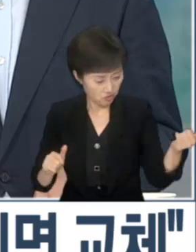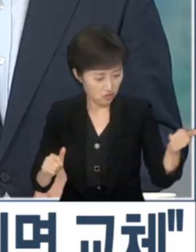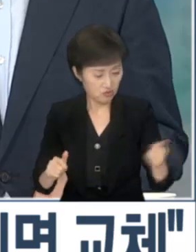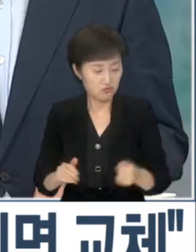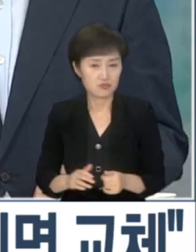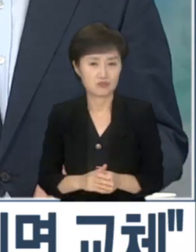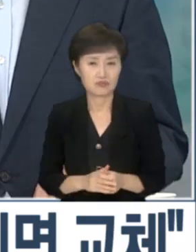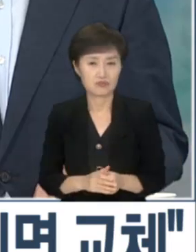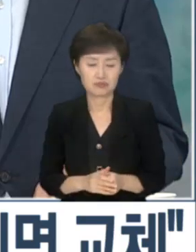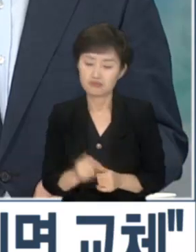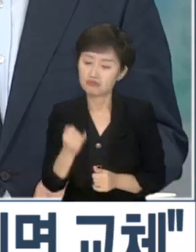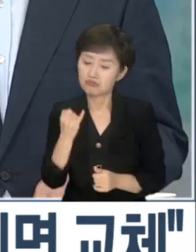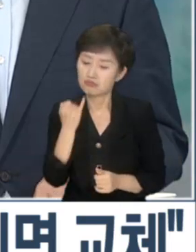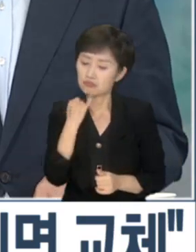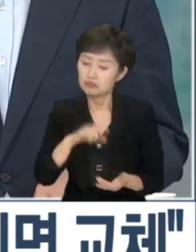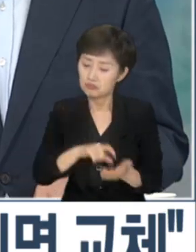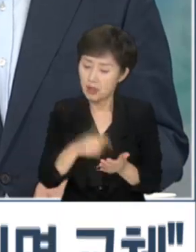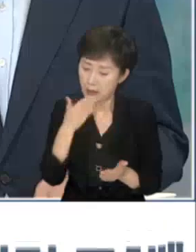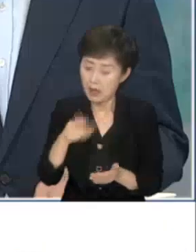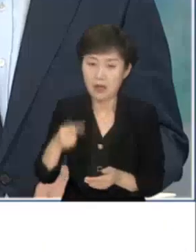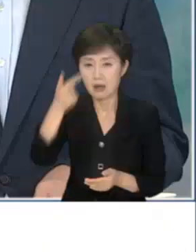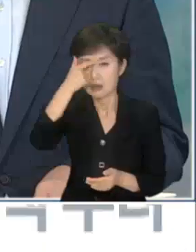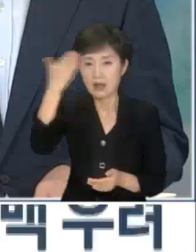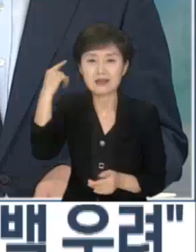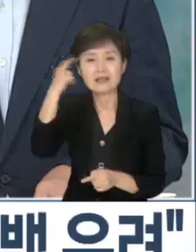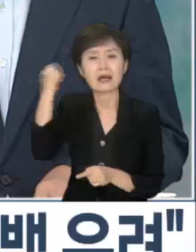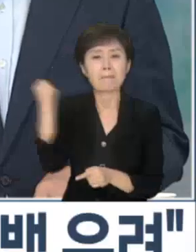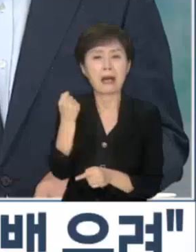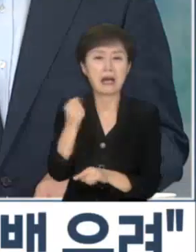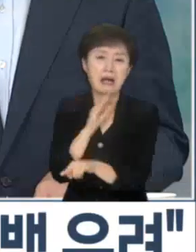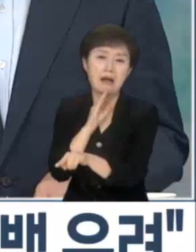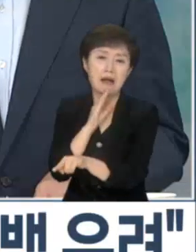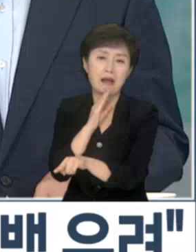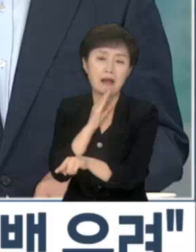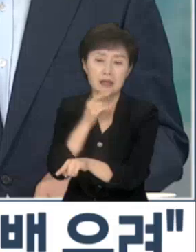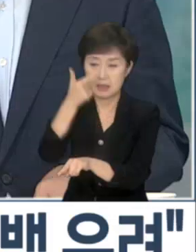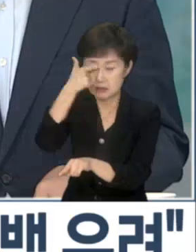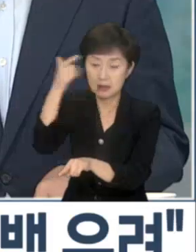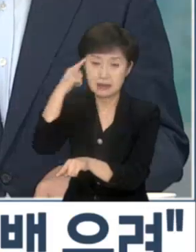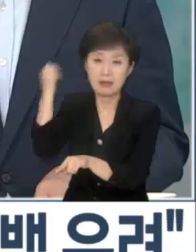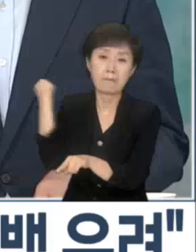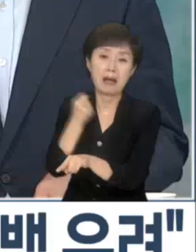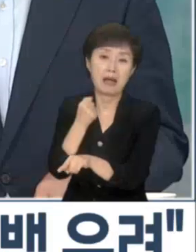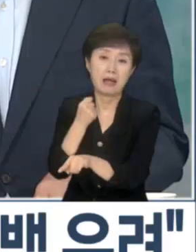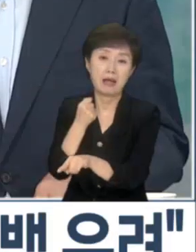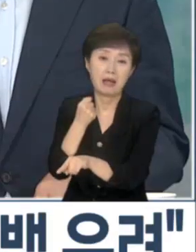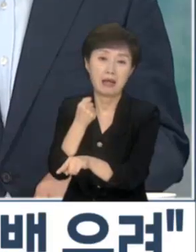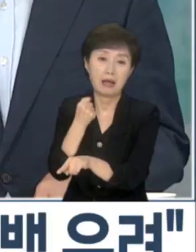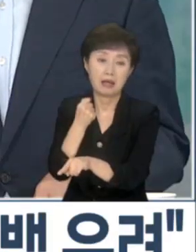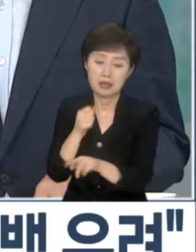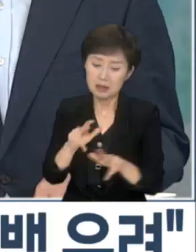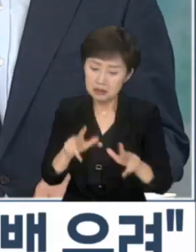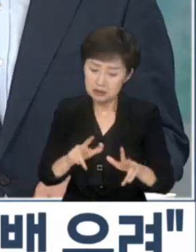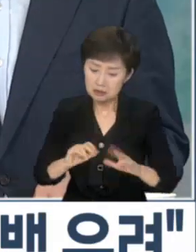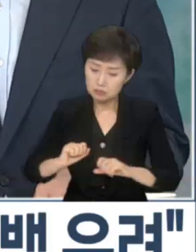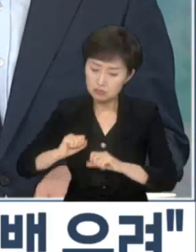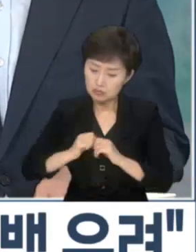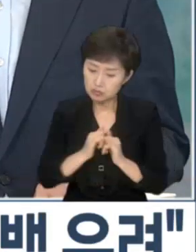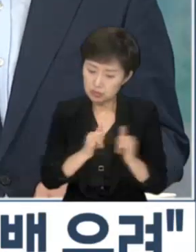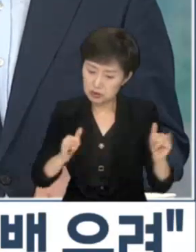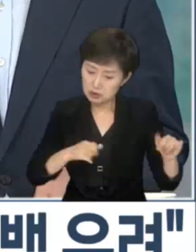있어라고 생각하는 옛날 시대 사고를 갖고 있는 군인이에요 그게 과연이 시대에 맞는